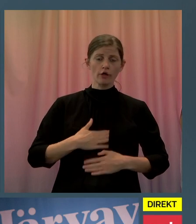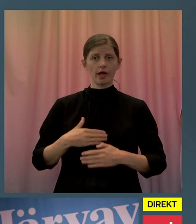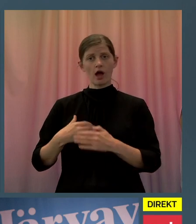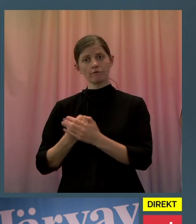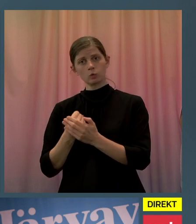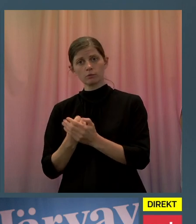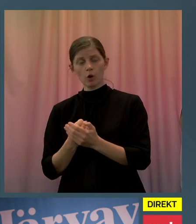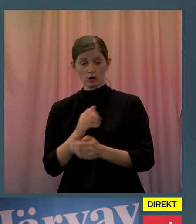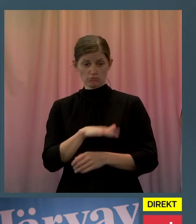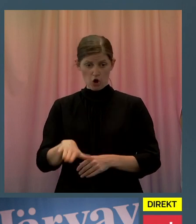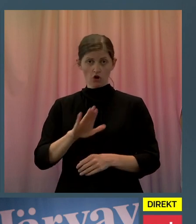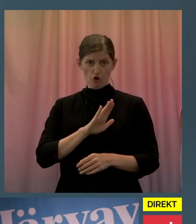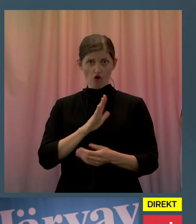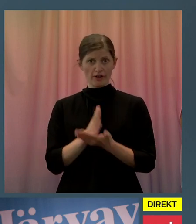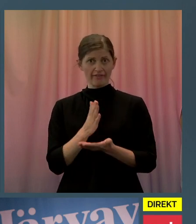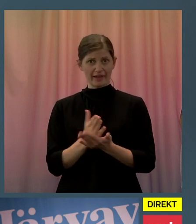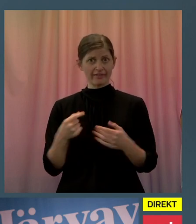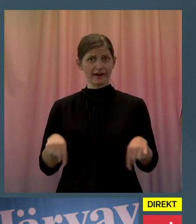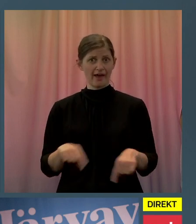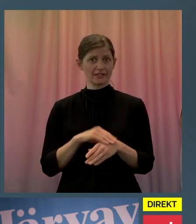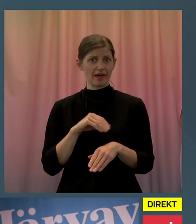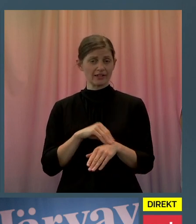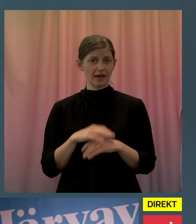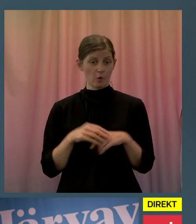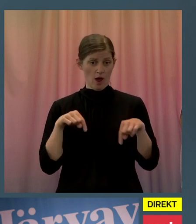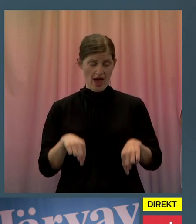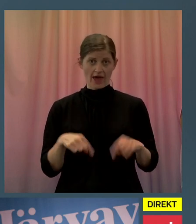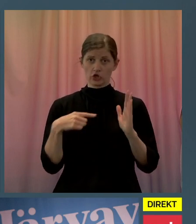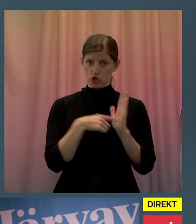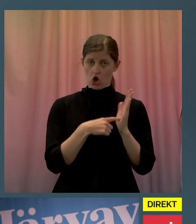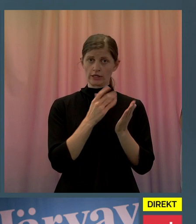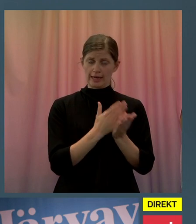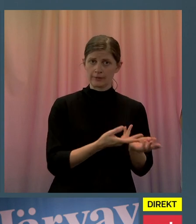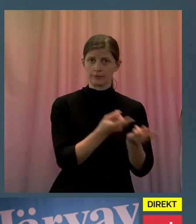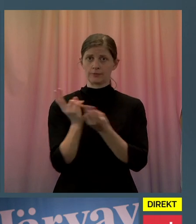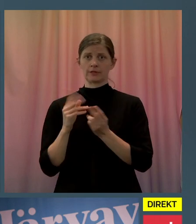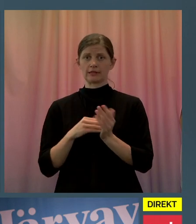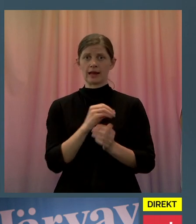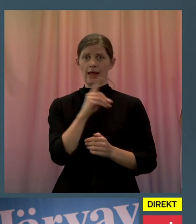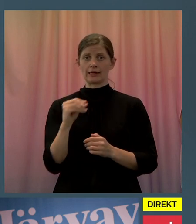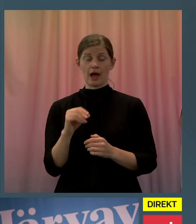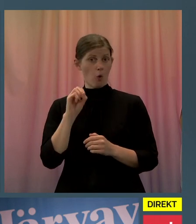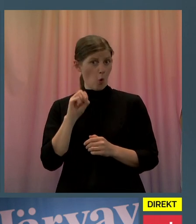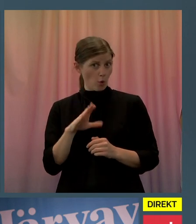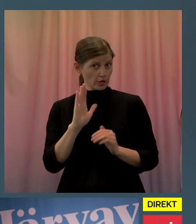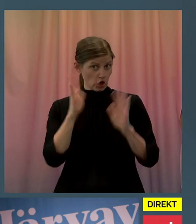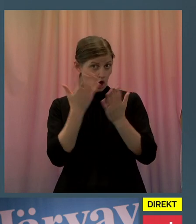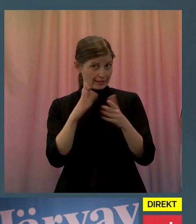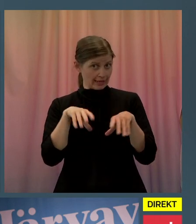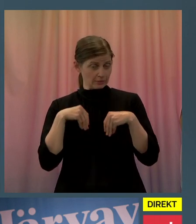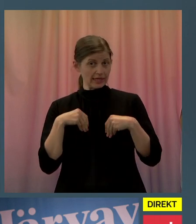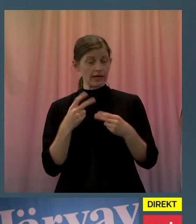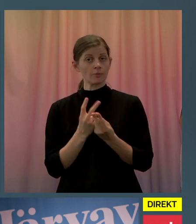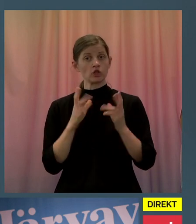barn egna rättigheter. Och här gäller lagen lika för alla. Står man inte ut med det, då har man